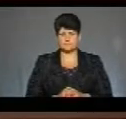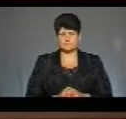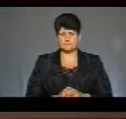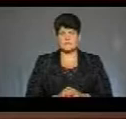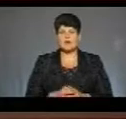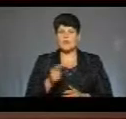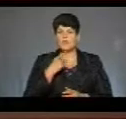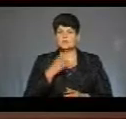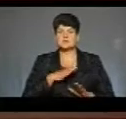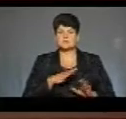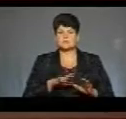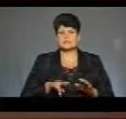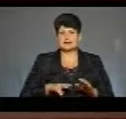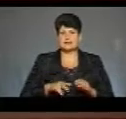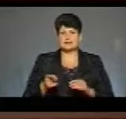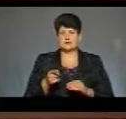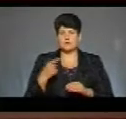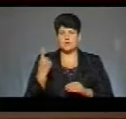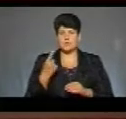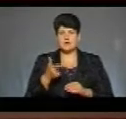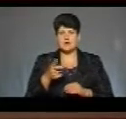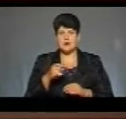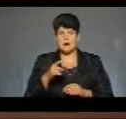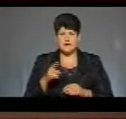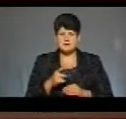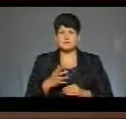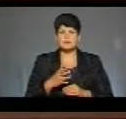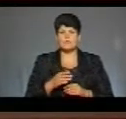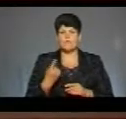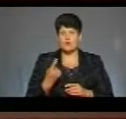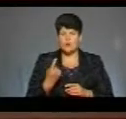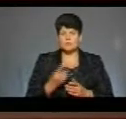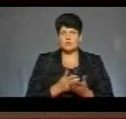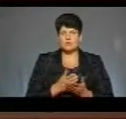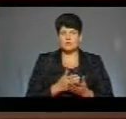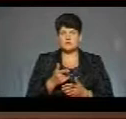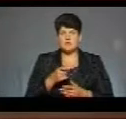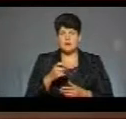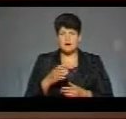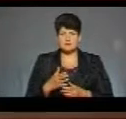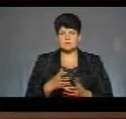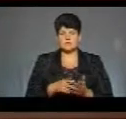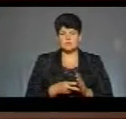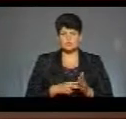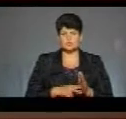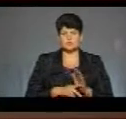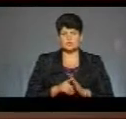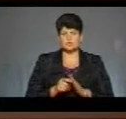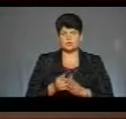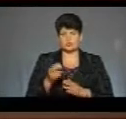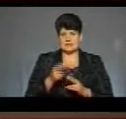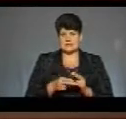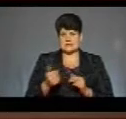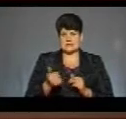За словами заступника директора «Тернопільоблгазу» Володимира Цебака, в області послугу «Газовий депозит» планують запустити до кінця